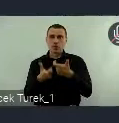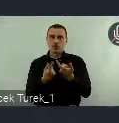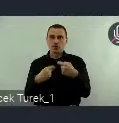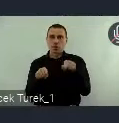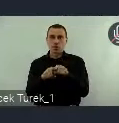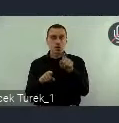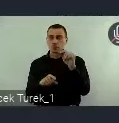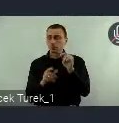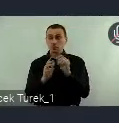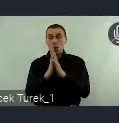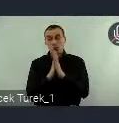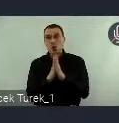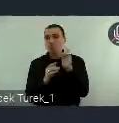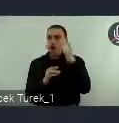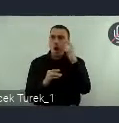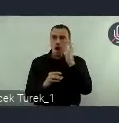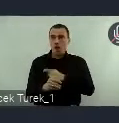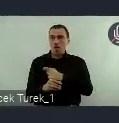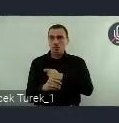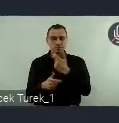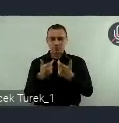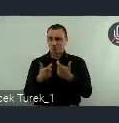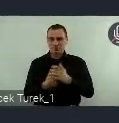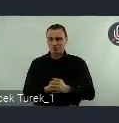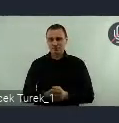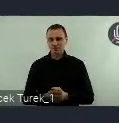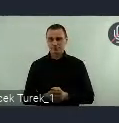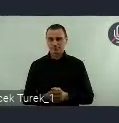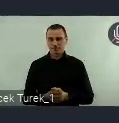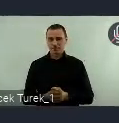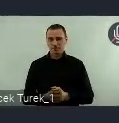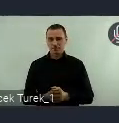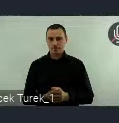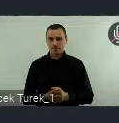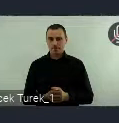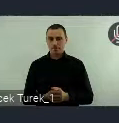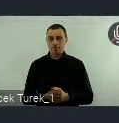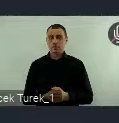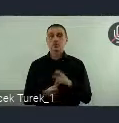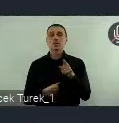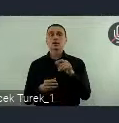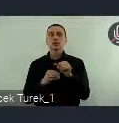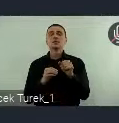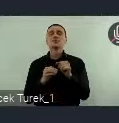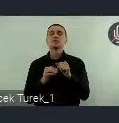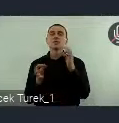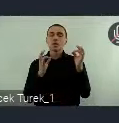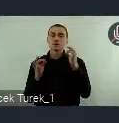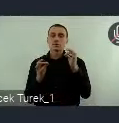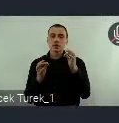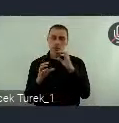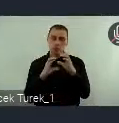naprawdę nie przepraszać w tej części informacyjno-komunikacyjnej również rozmowa o tym